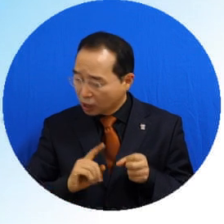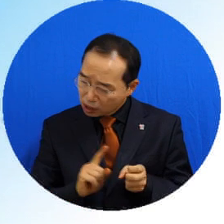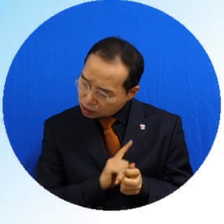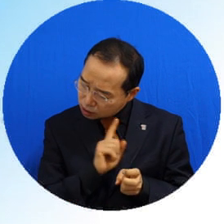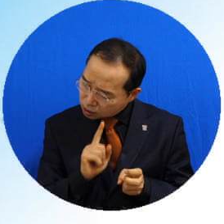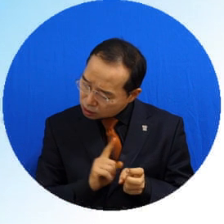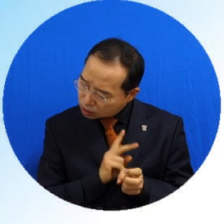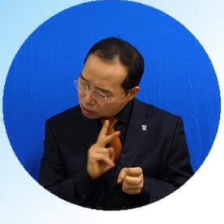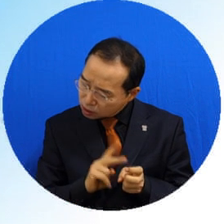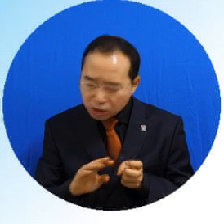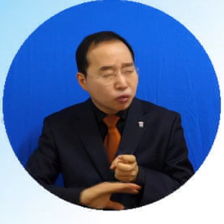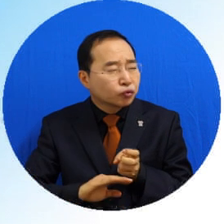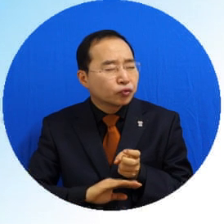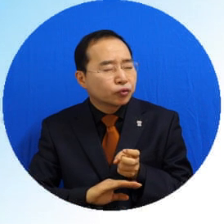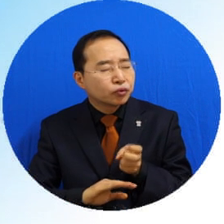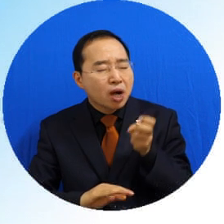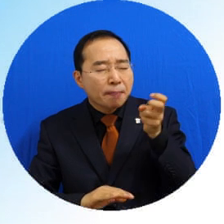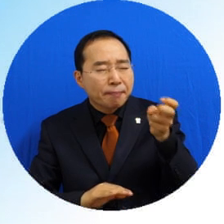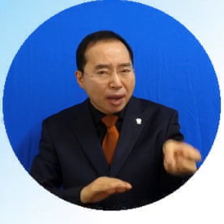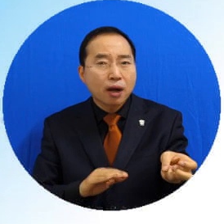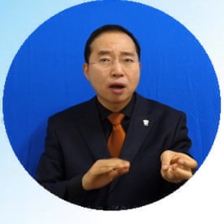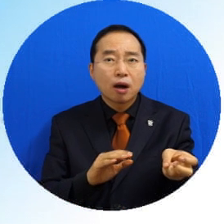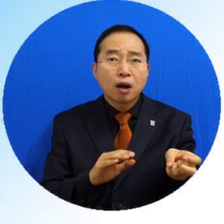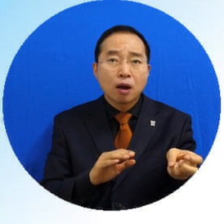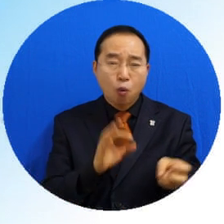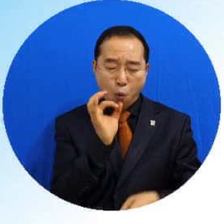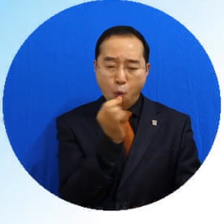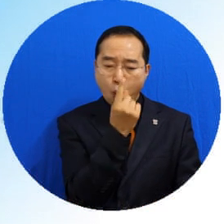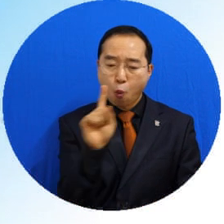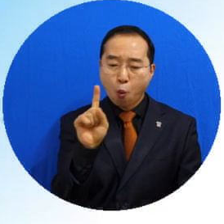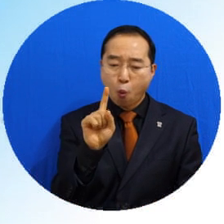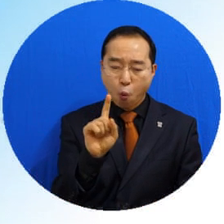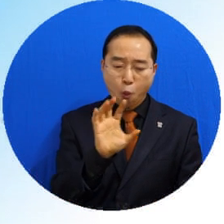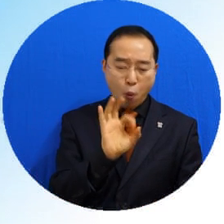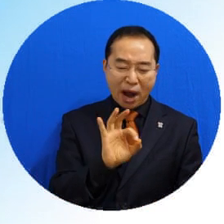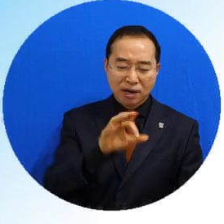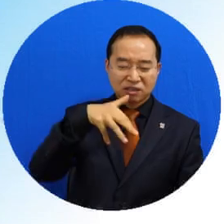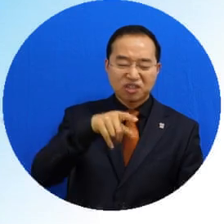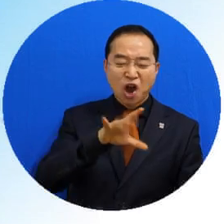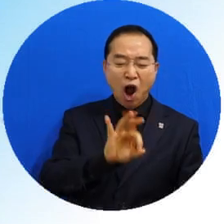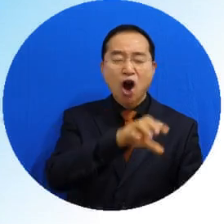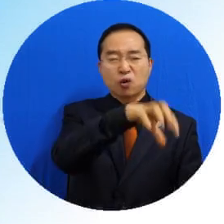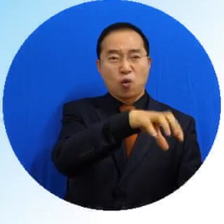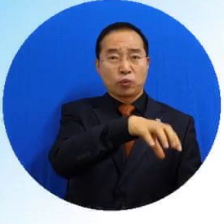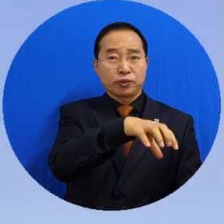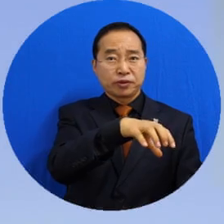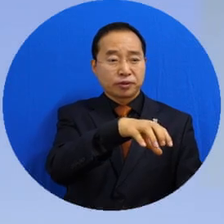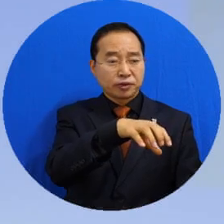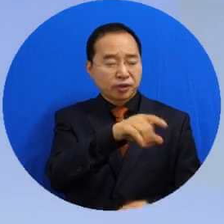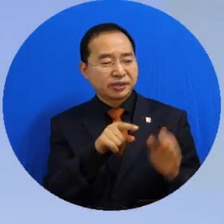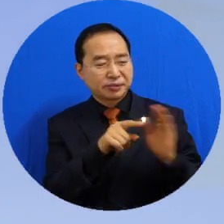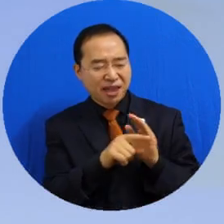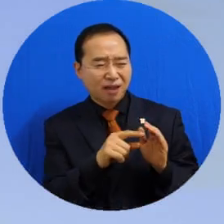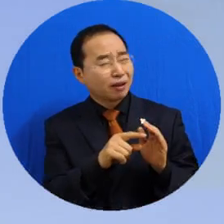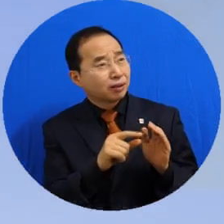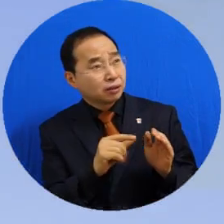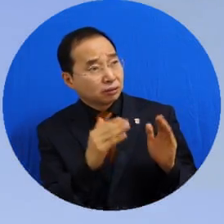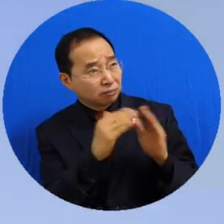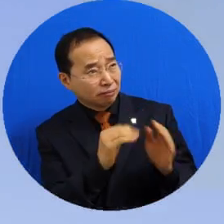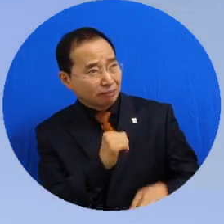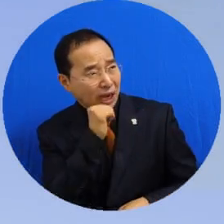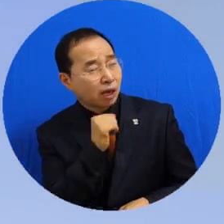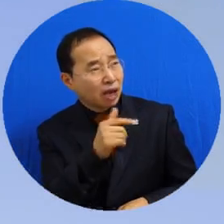한두 시간인가 해서 왕청이라는 도시에 도착했어요. 왕청. 우리 할머니 소개시켜주겠다고. 집에 들어가니까